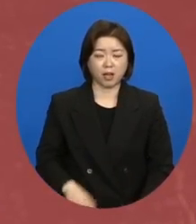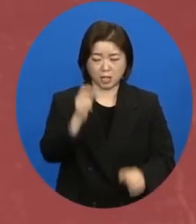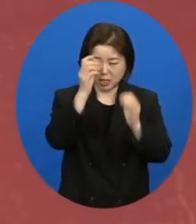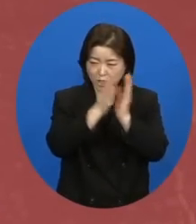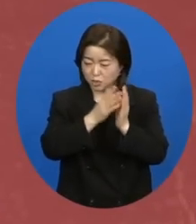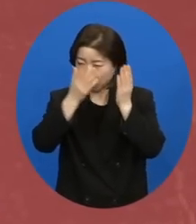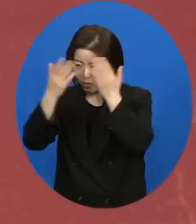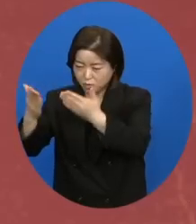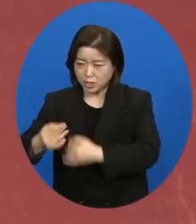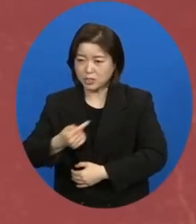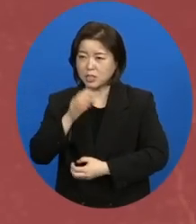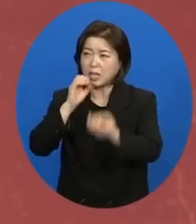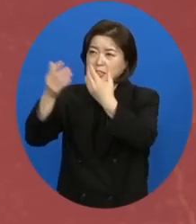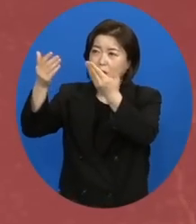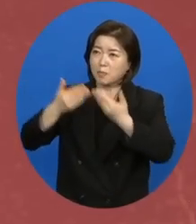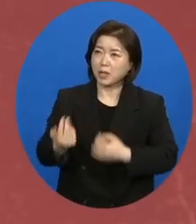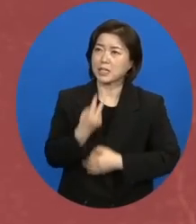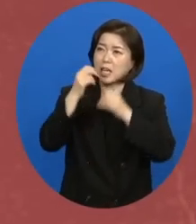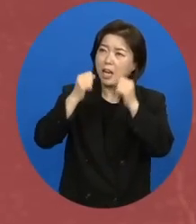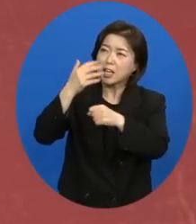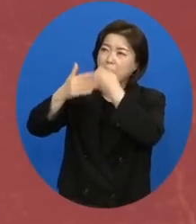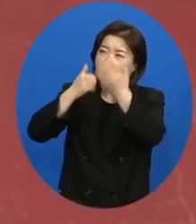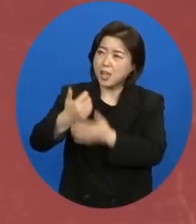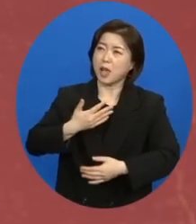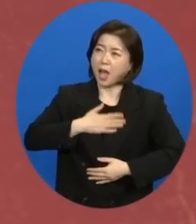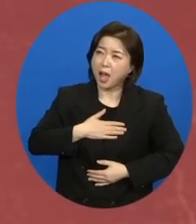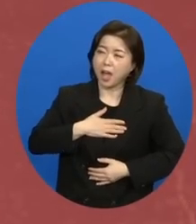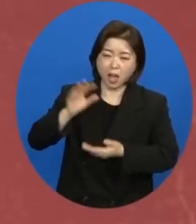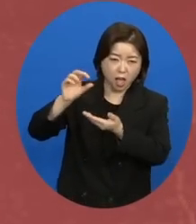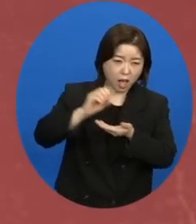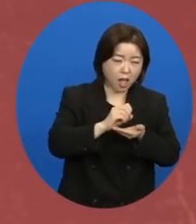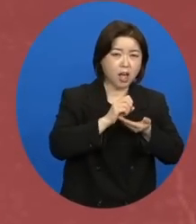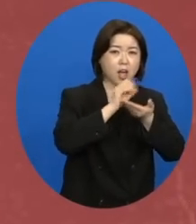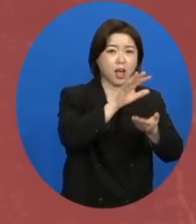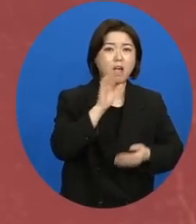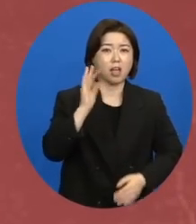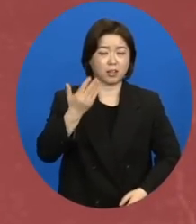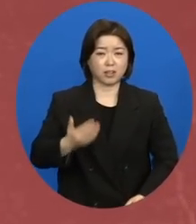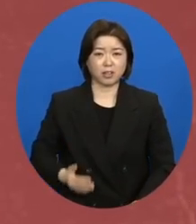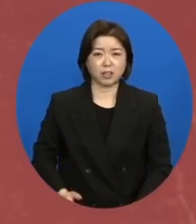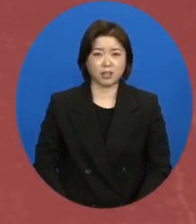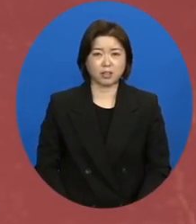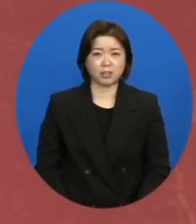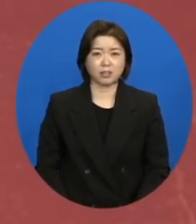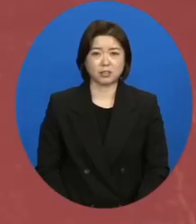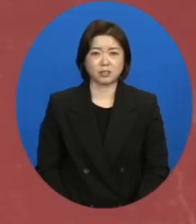응답을 받아야 살아계신 하나님이 살아계신 걸 알 거 아니냐고.